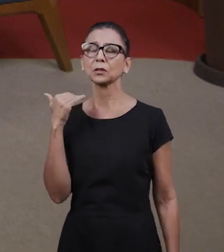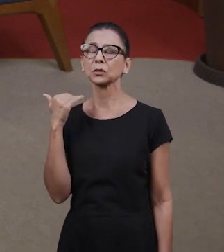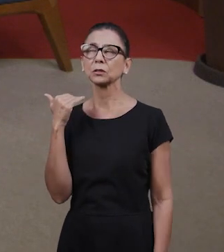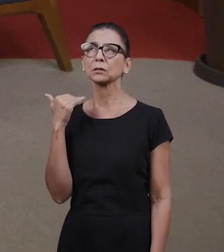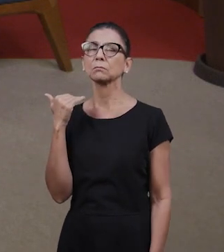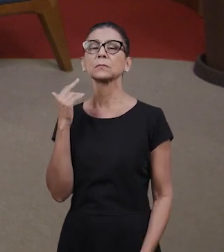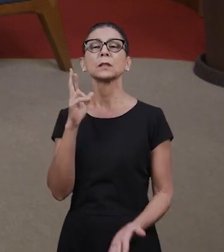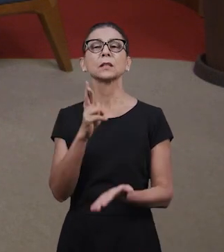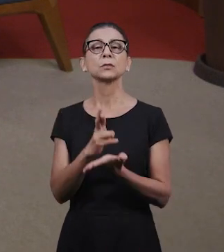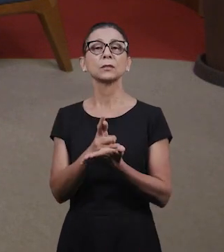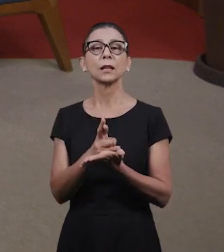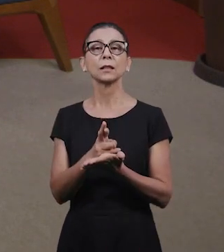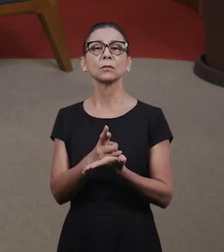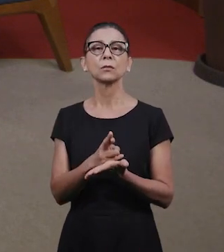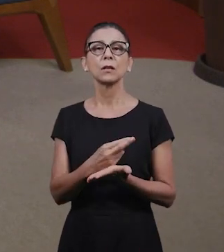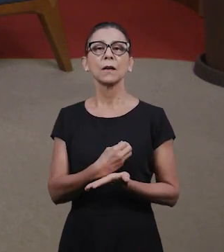éternelle.